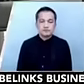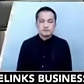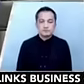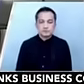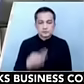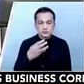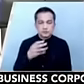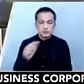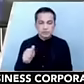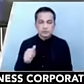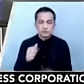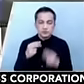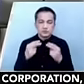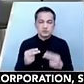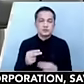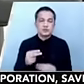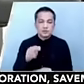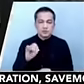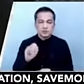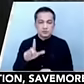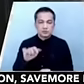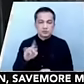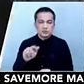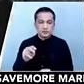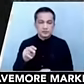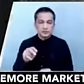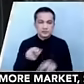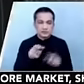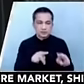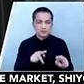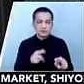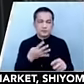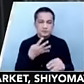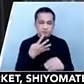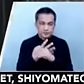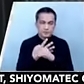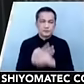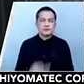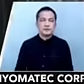Integrated News, Marisol Abdurrahman, nakatuto 24 oras.